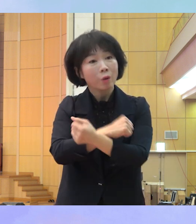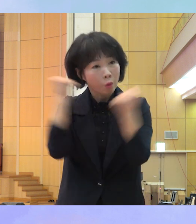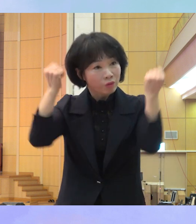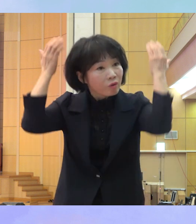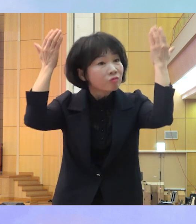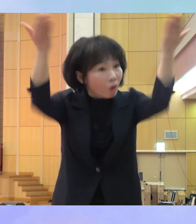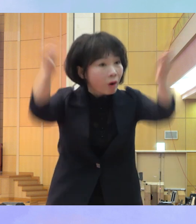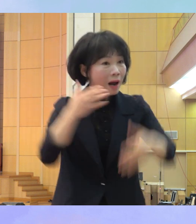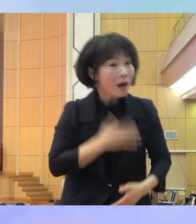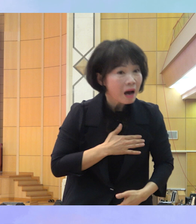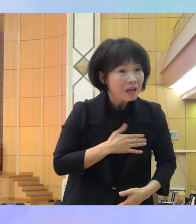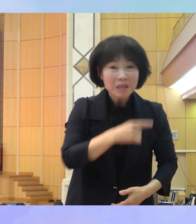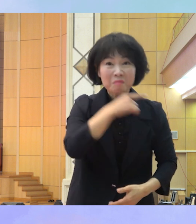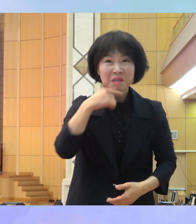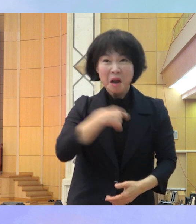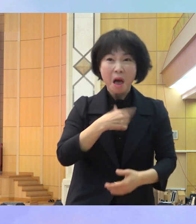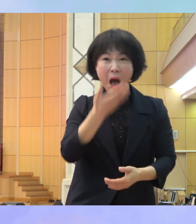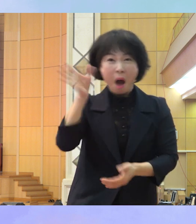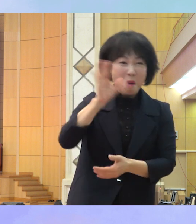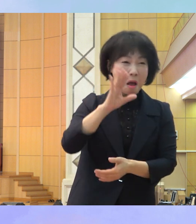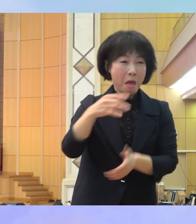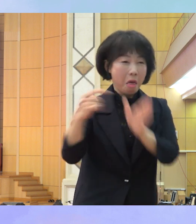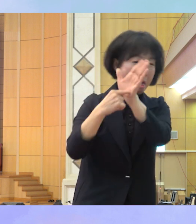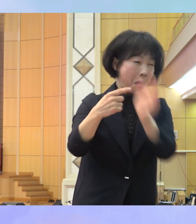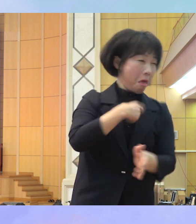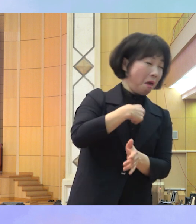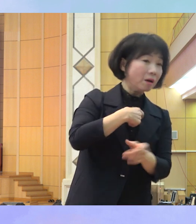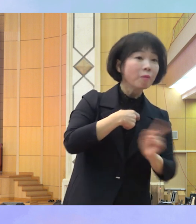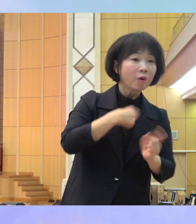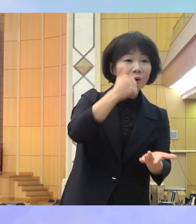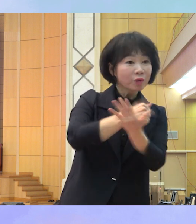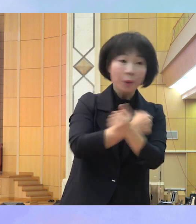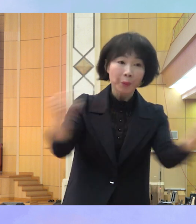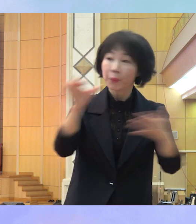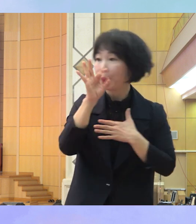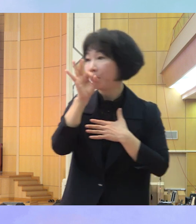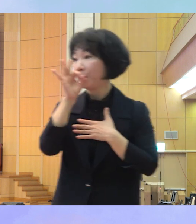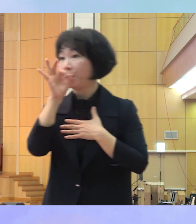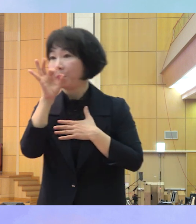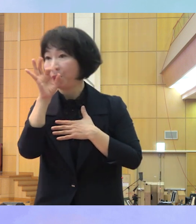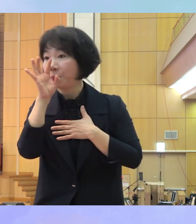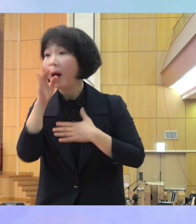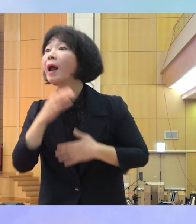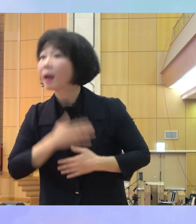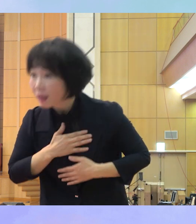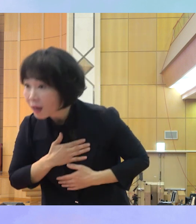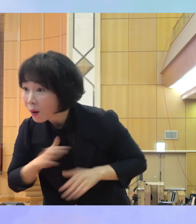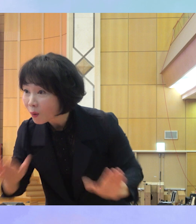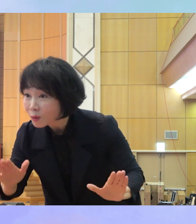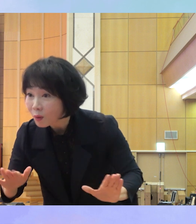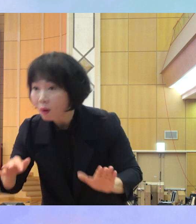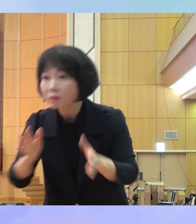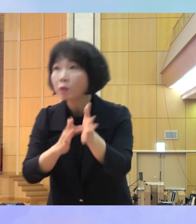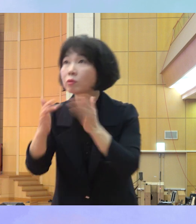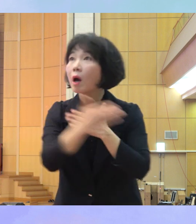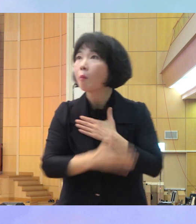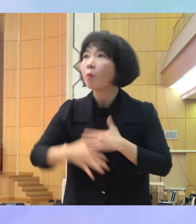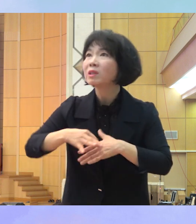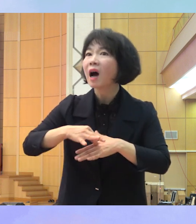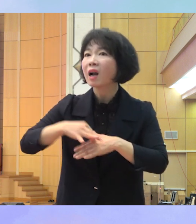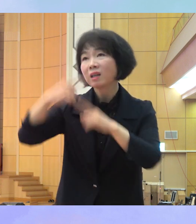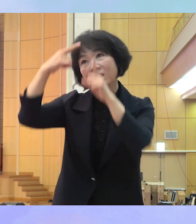이렇게 떡을 예수님이 떼어준 것처럼 떡을 조그맣게 만들어서 여러분에게 떡을 주고 또